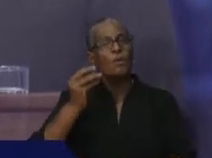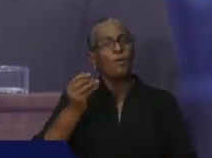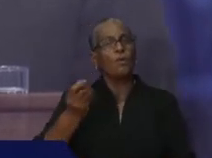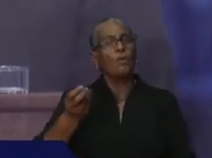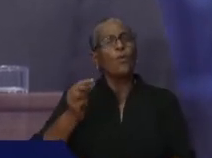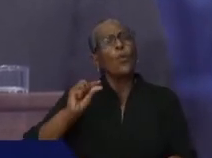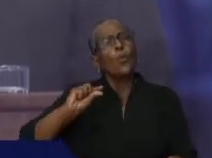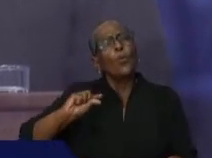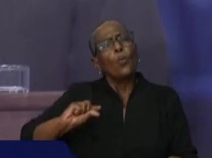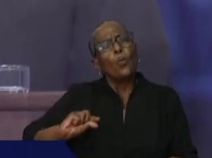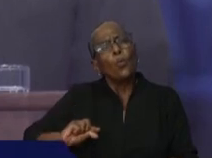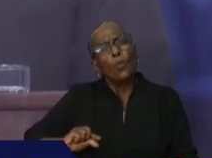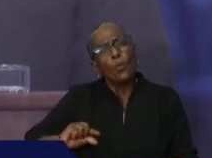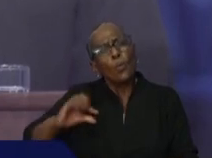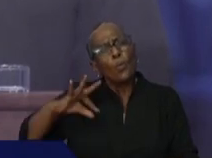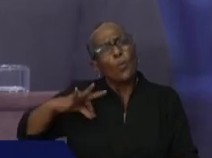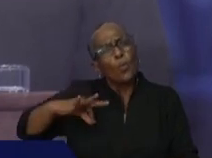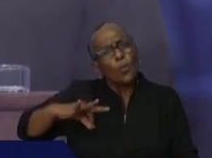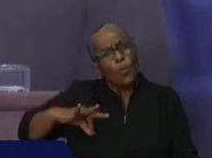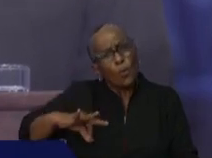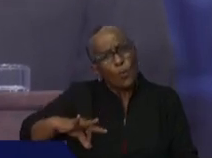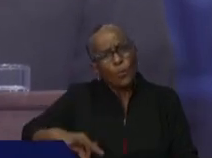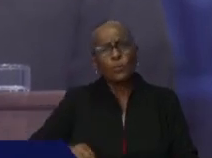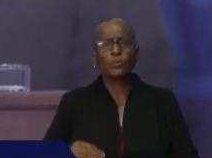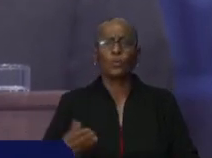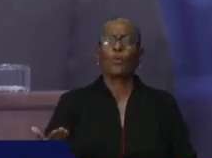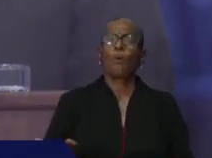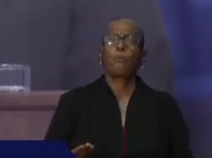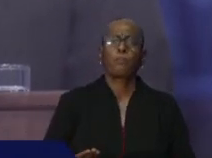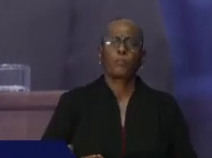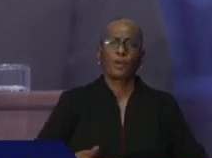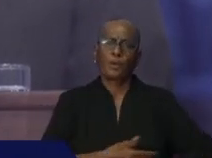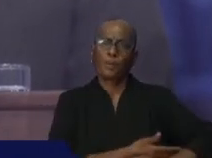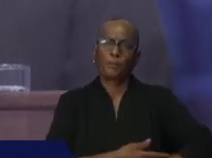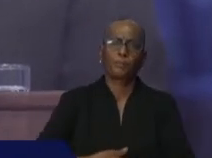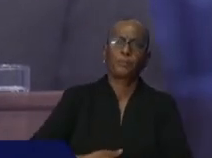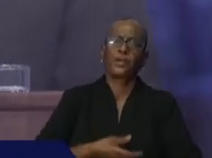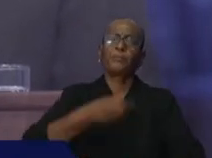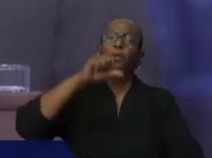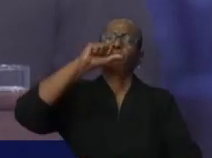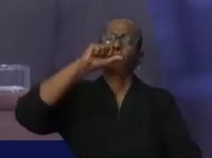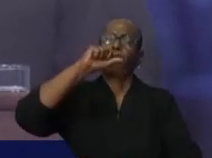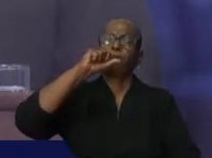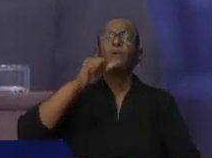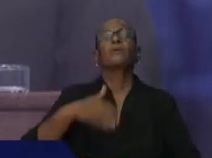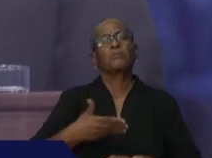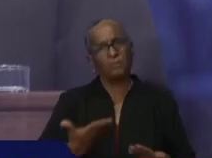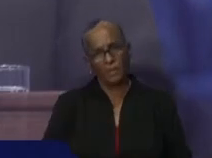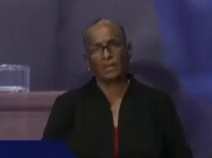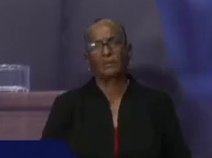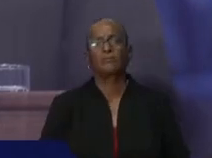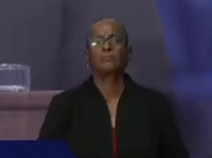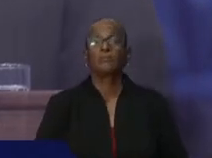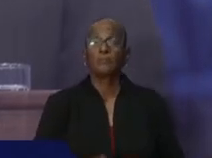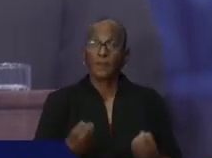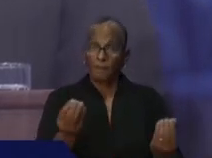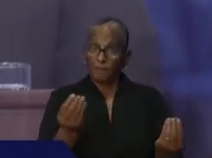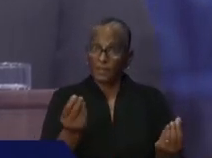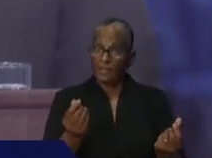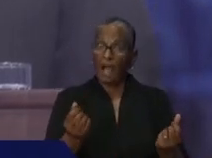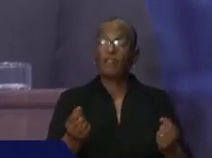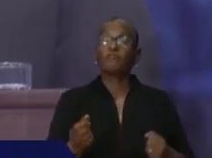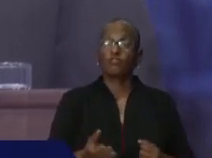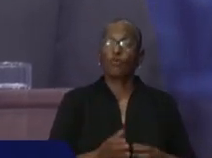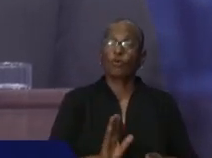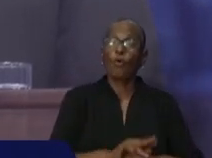babyvoeding te brengen voor de kwetsbare groepen. Verbeteren van de koopkracht voor ambtenaren.